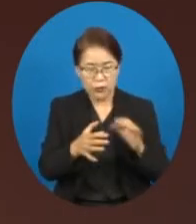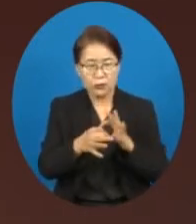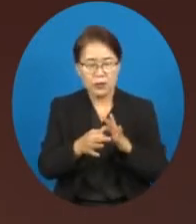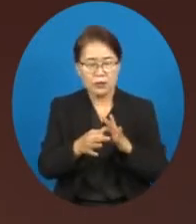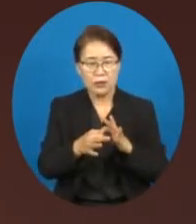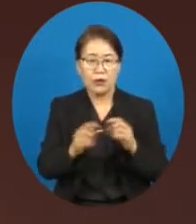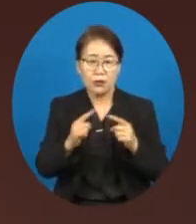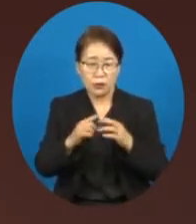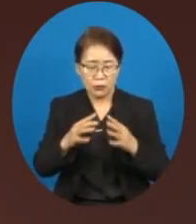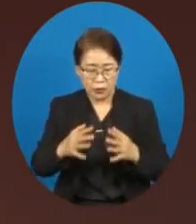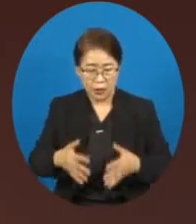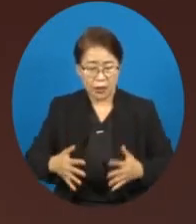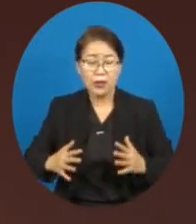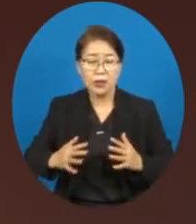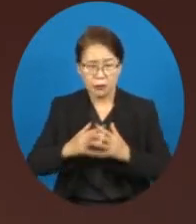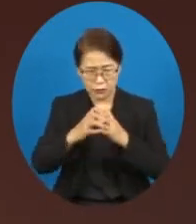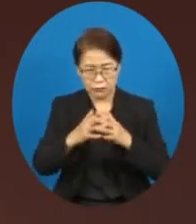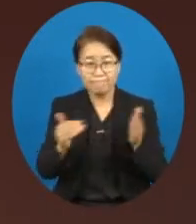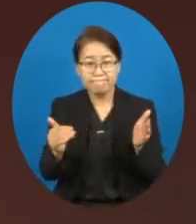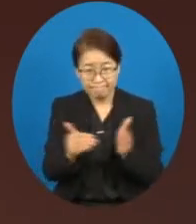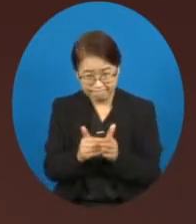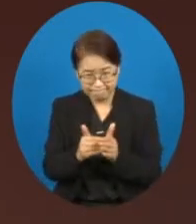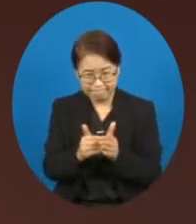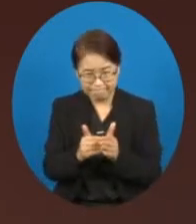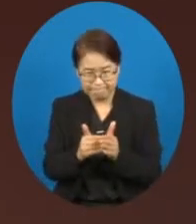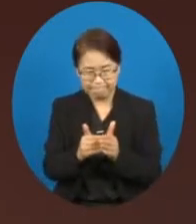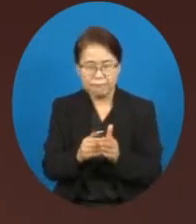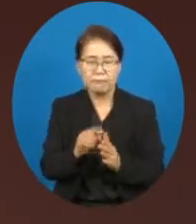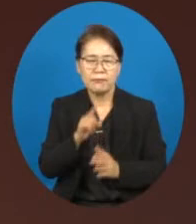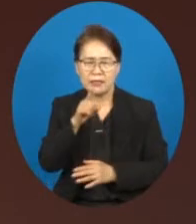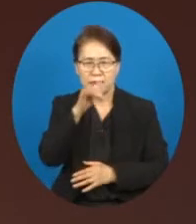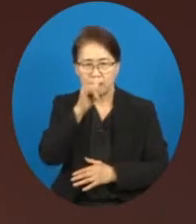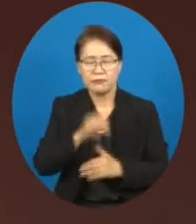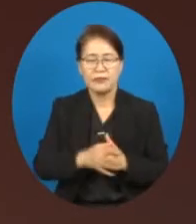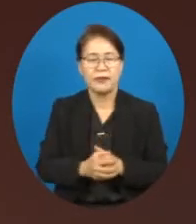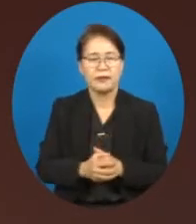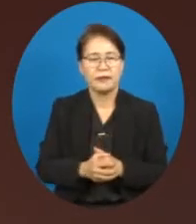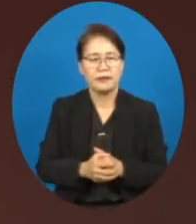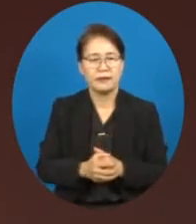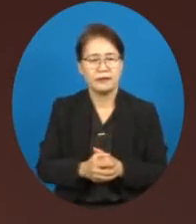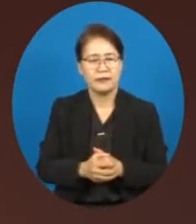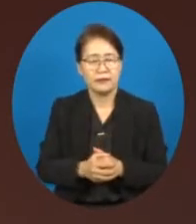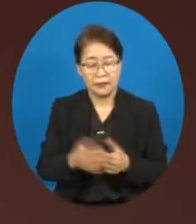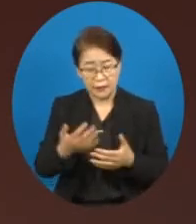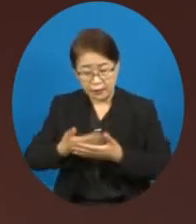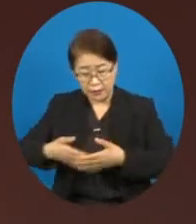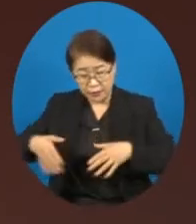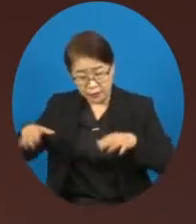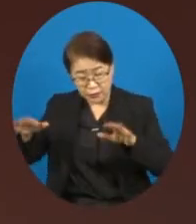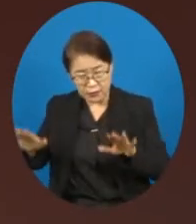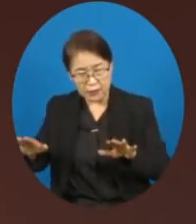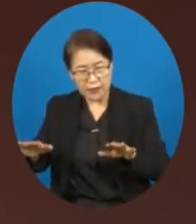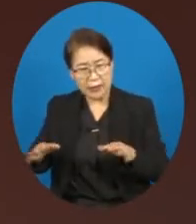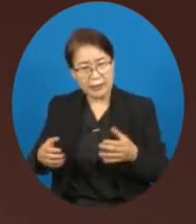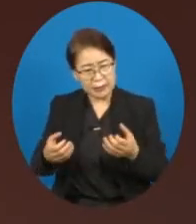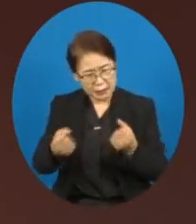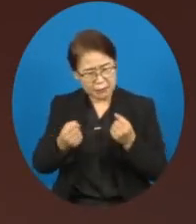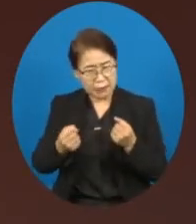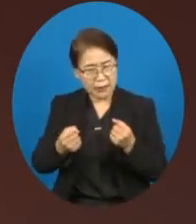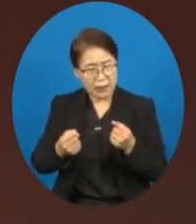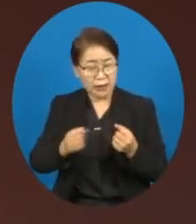성전 건축을 마무리하시겠다고 말씀하십니다. 자, 천사는 이렇게 힘과 능력이